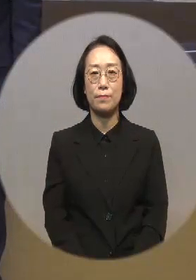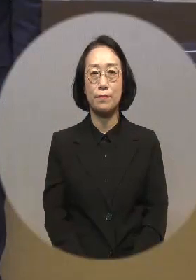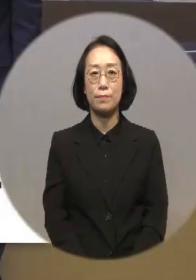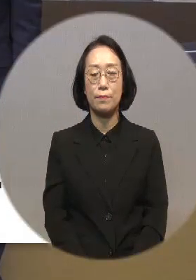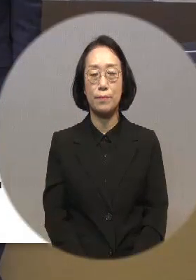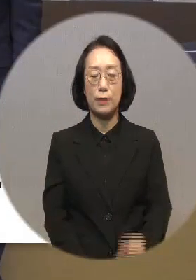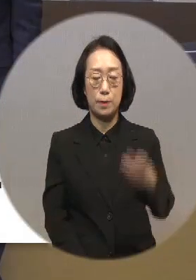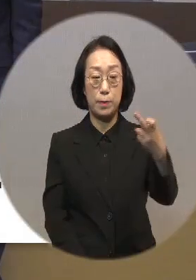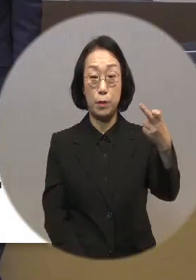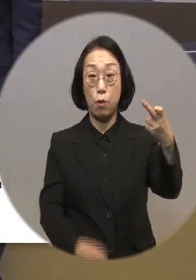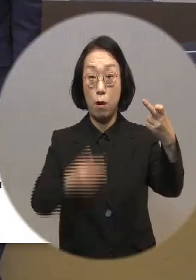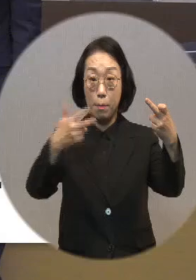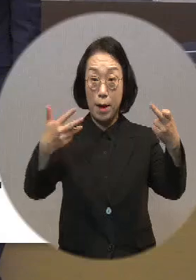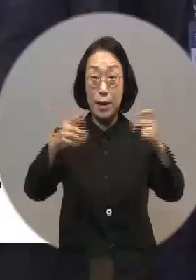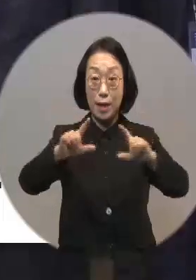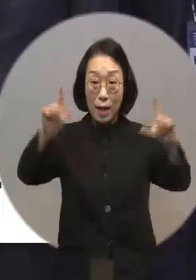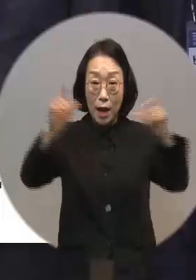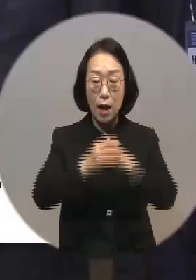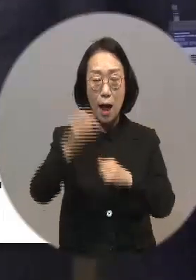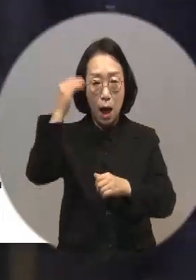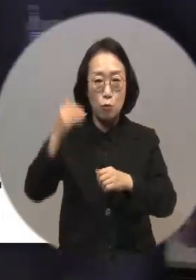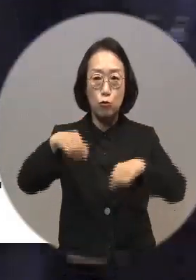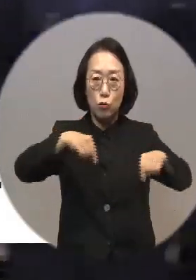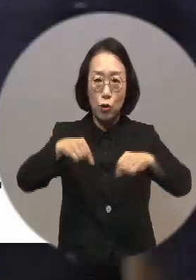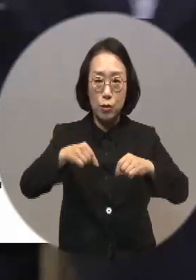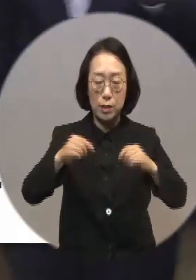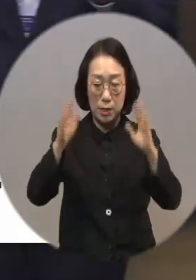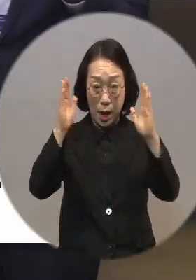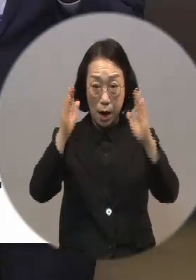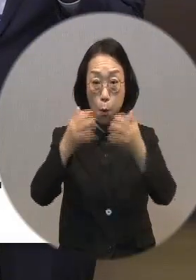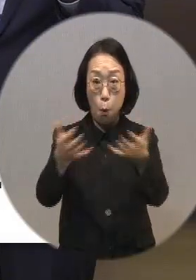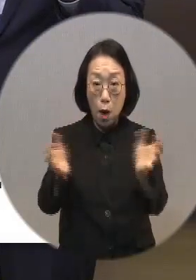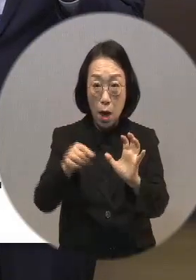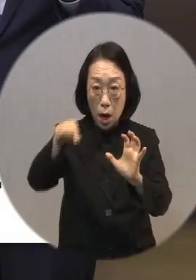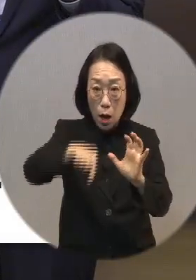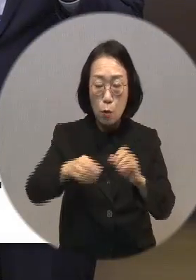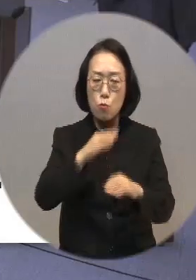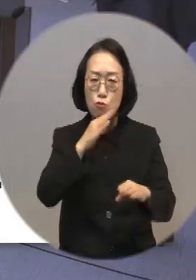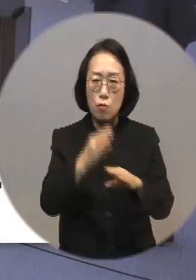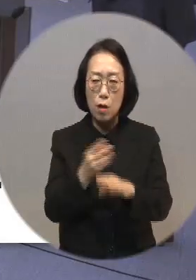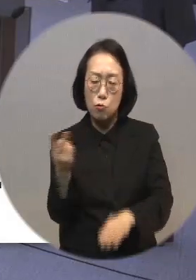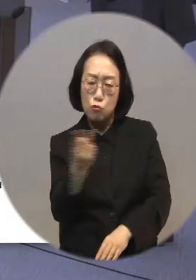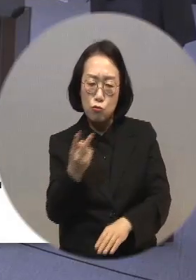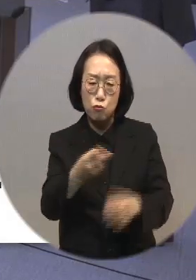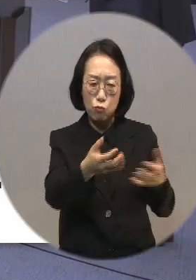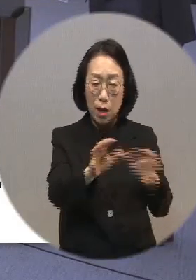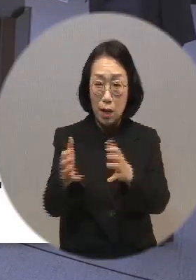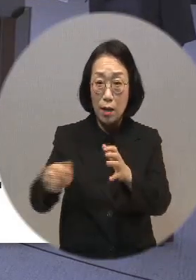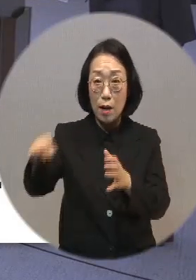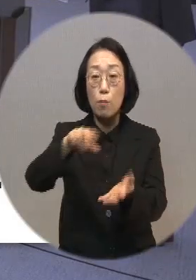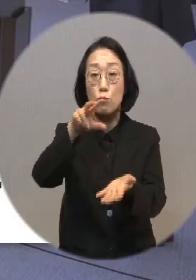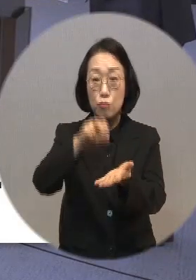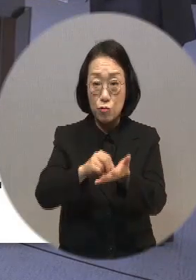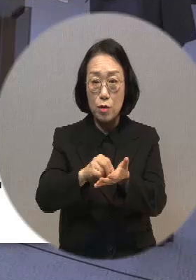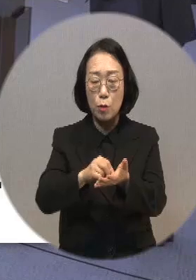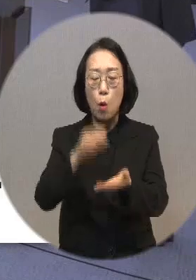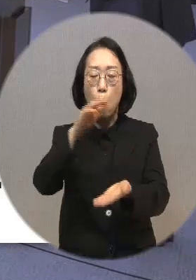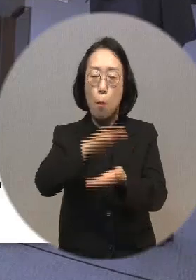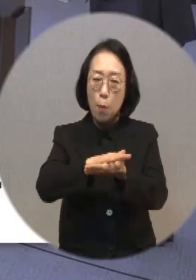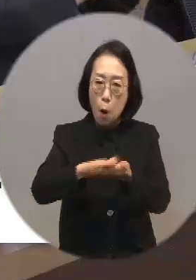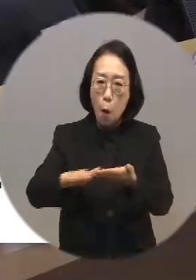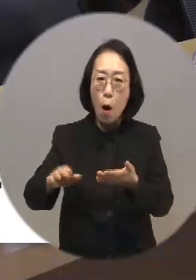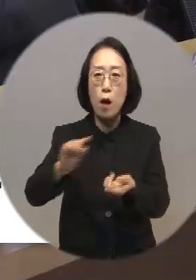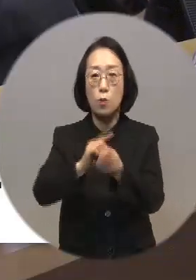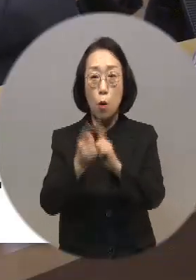지난 8일 통일부는 한국 정치학회와 북한의 적대적 두 국가 관계를 넘어 한반도 평화공존 모색을